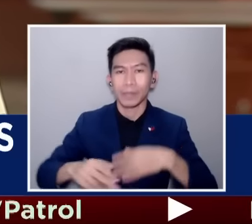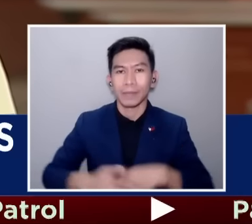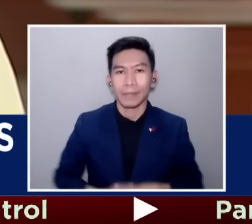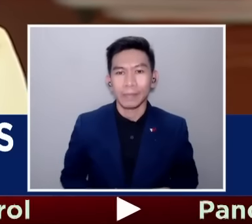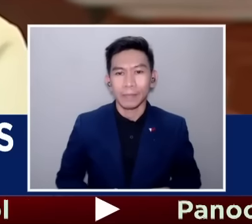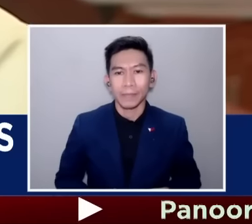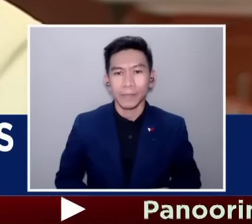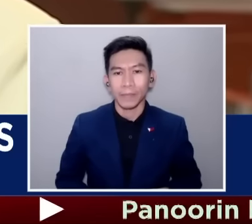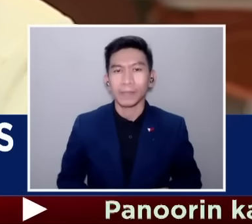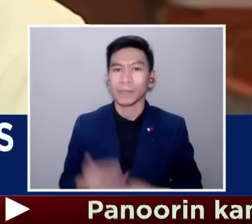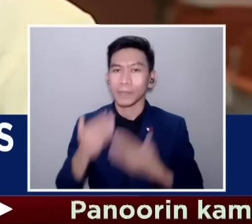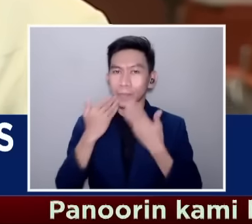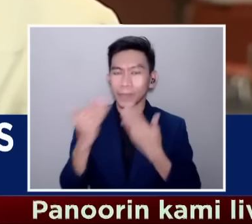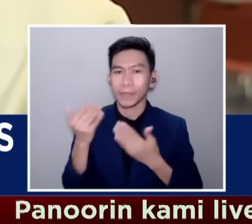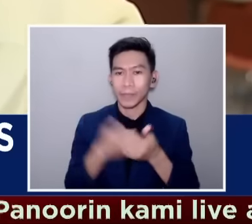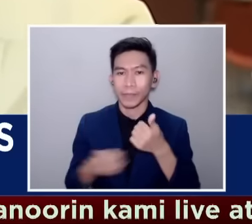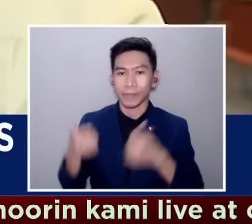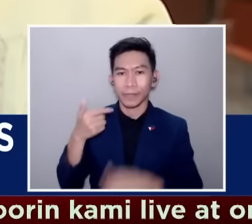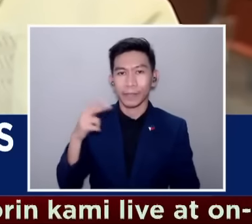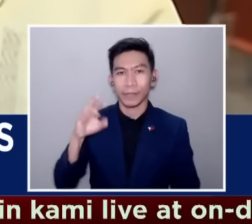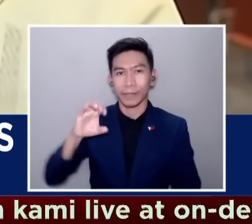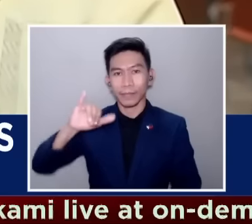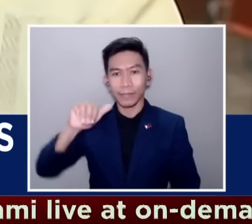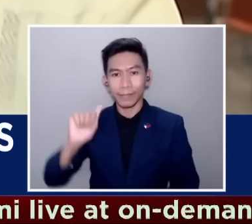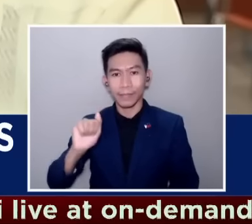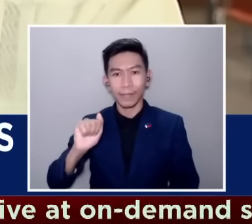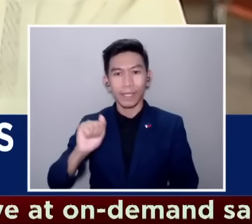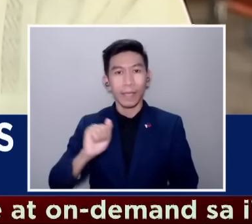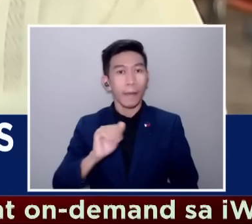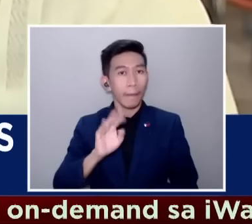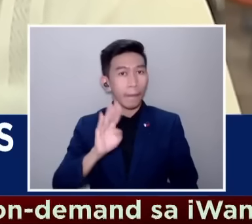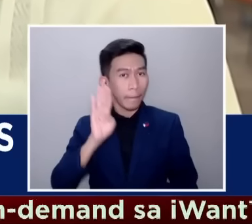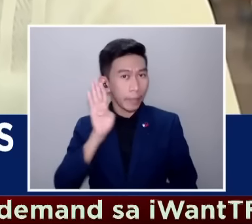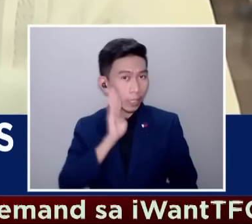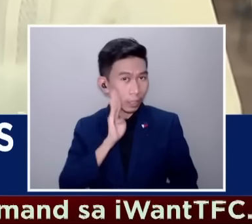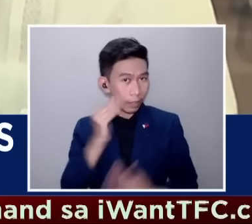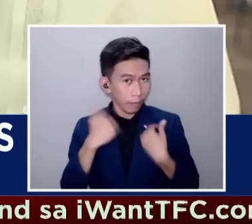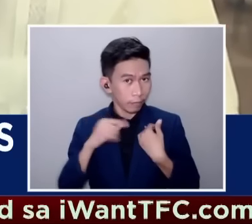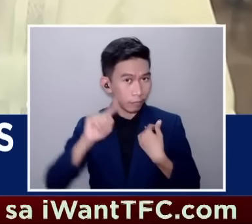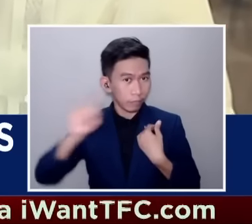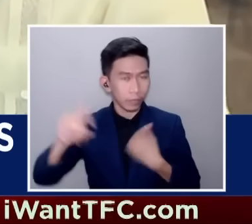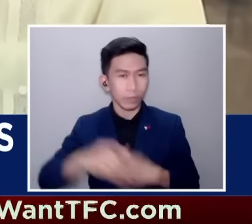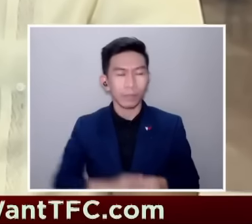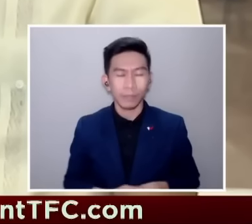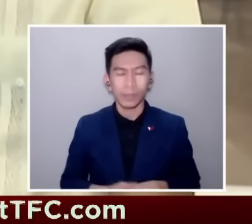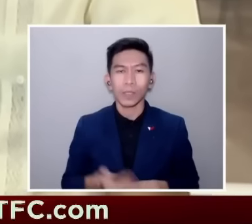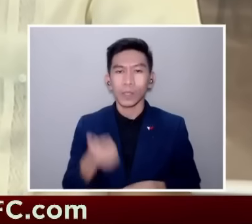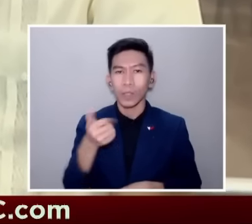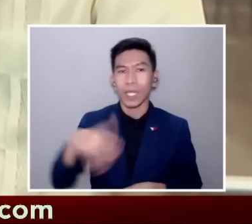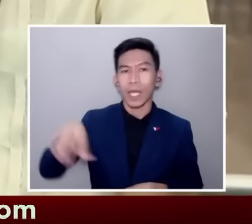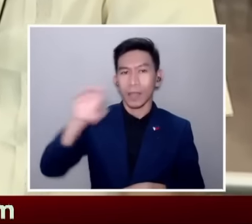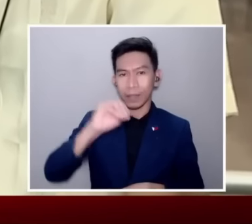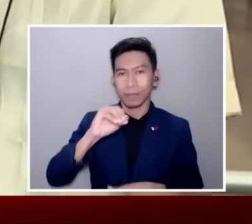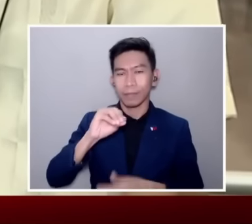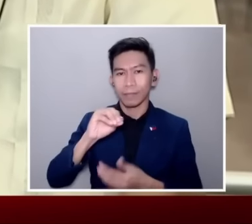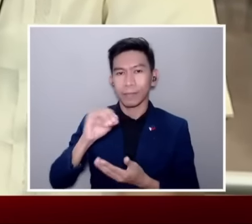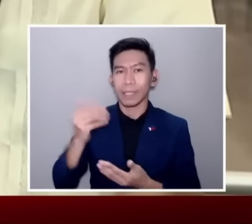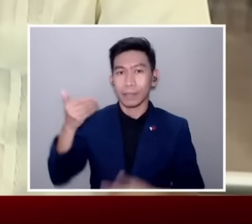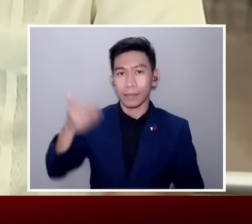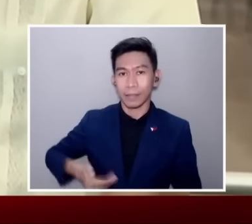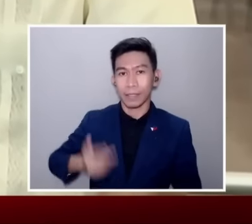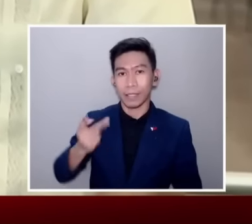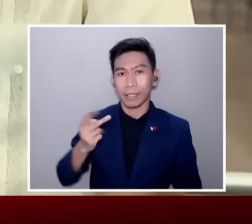Garcia. Bernadette, may katanungan ba kayo dyan sa studio? Alright, RG, magandang gabi sa iyo, Commissioner Garcia. Si Karen Davila po ito.